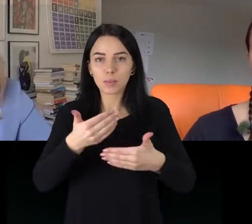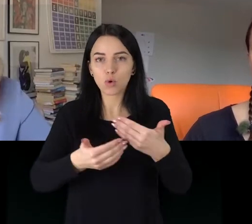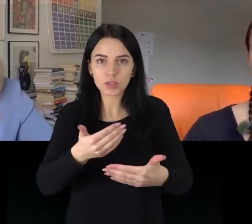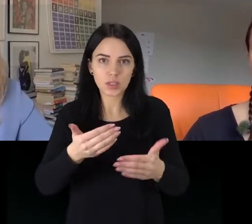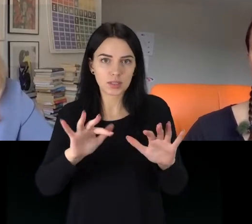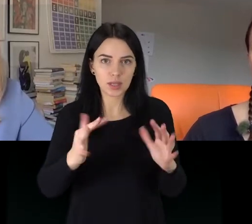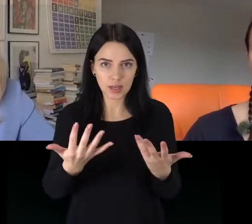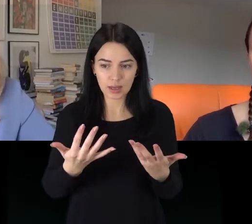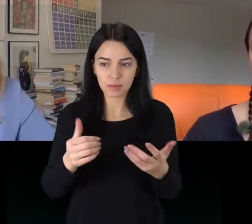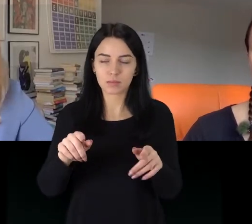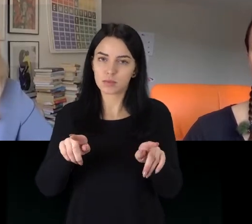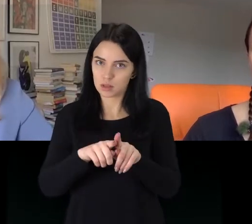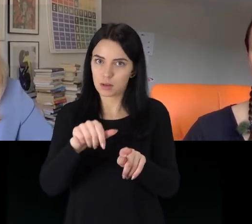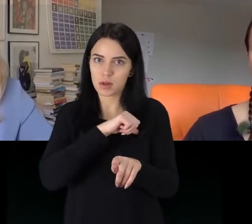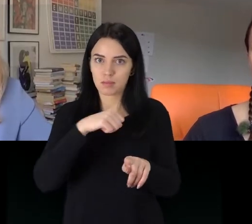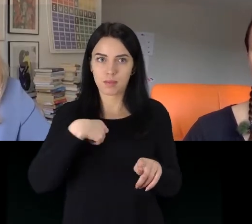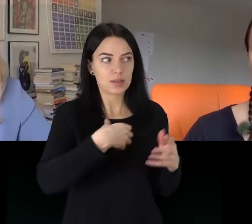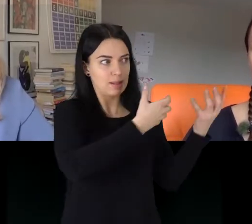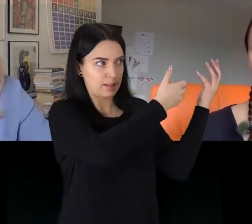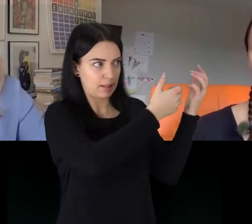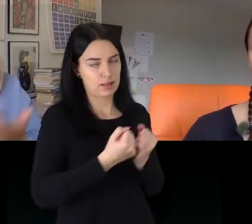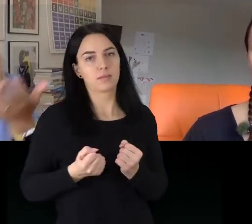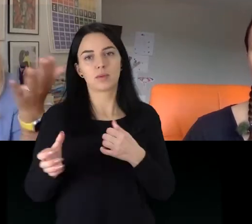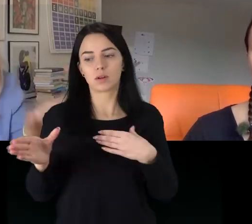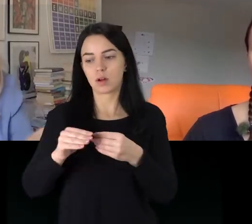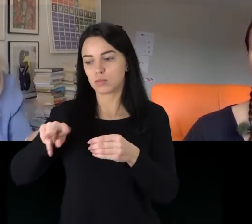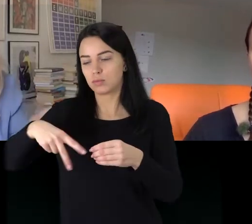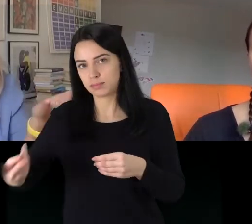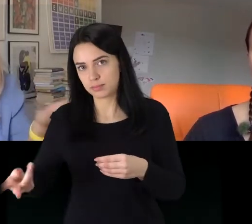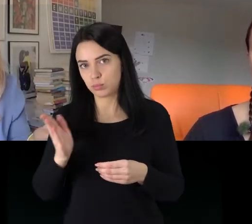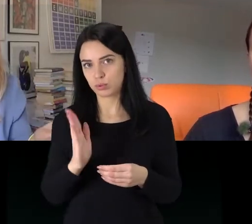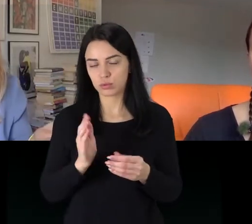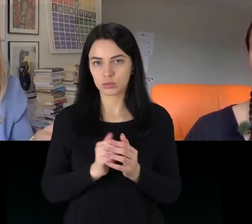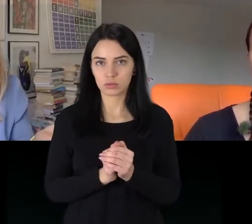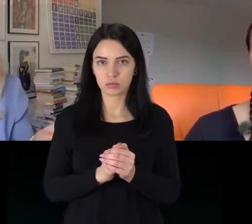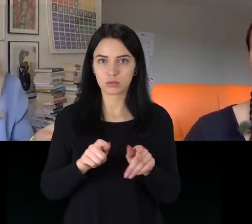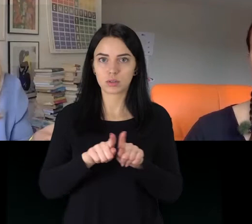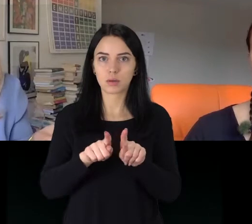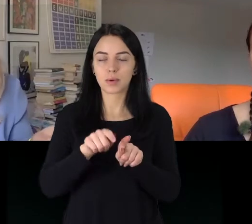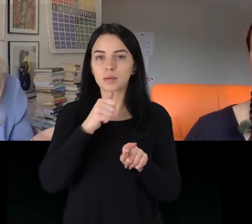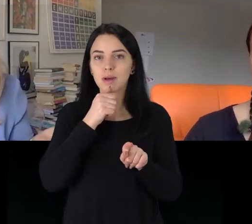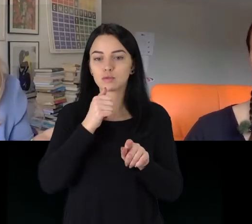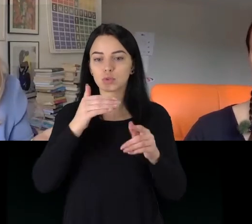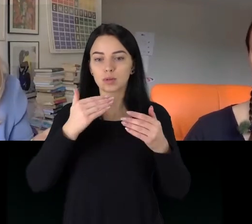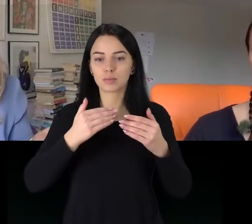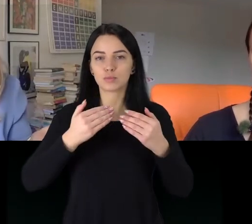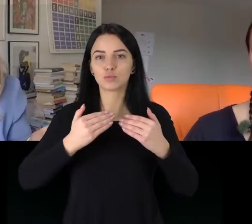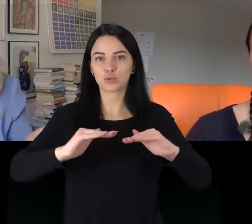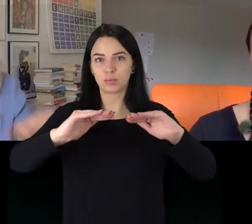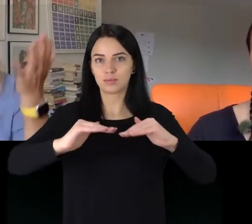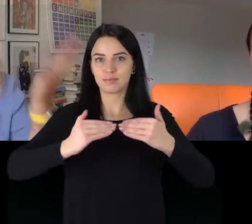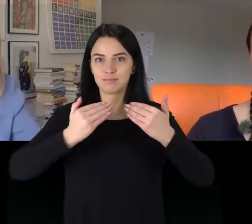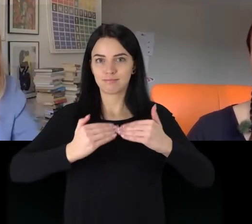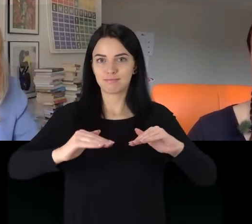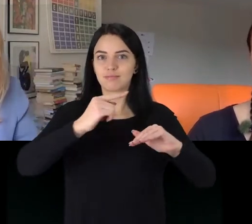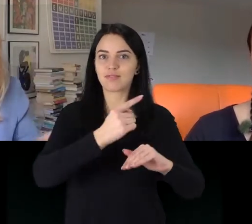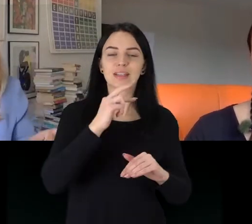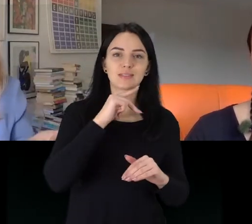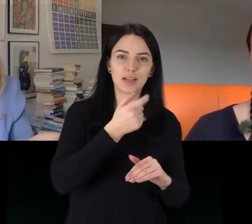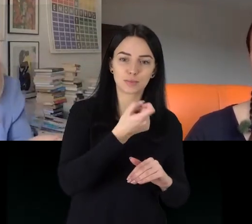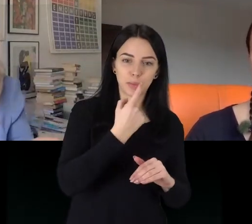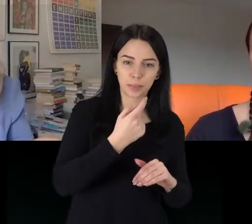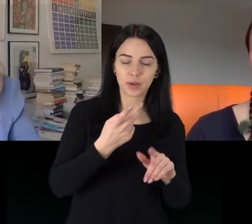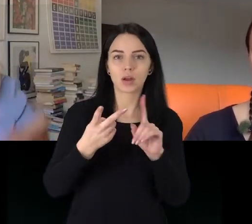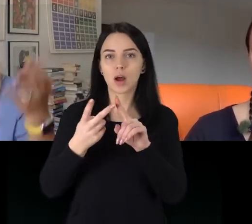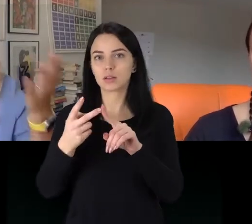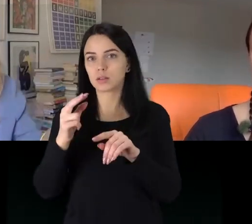tai jūs nutemps kartu ir viskas, ir tada lygiai taip pat, žinot, ant tų pačių supinių supasi. Vienas jau vartoja vaistus ir kitas, ne?